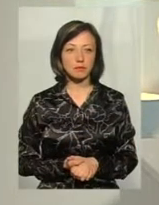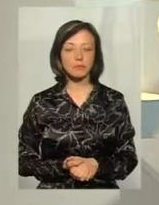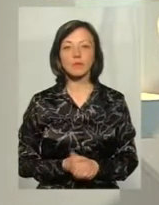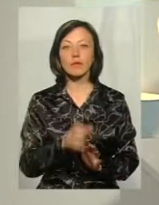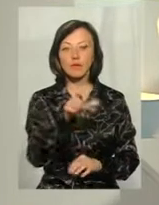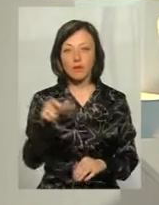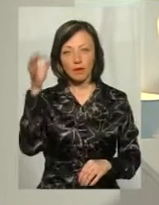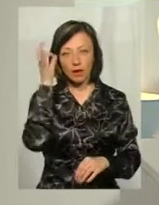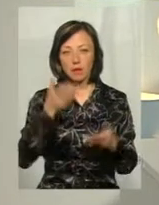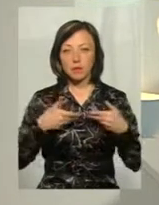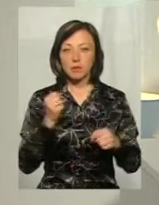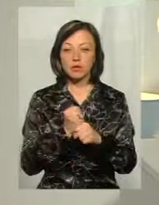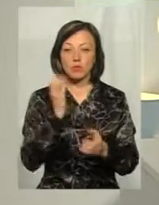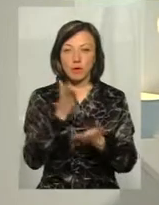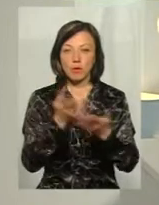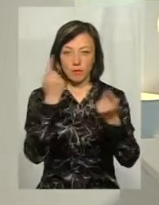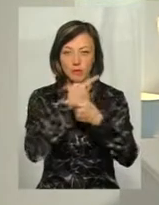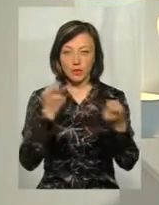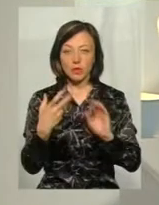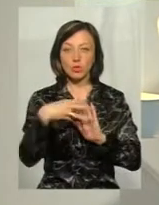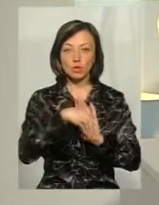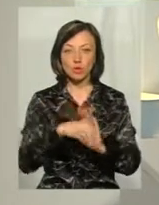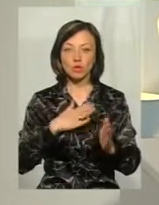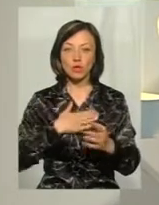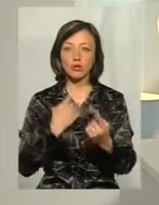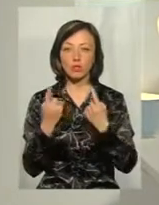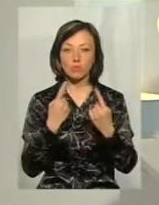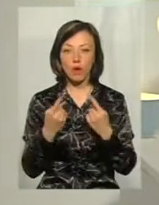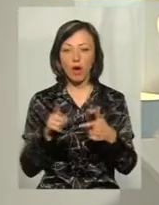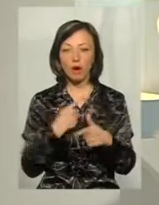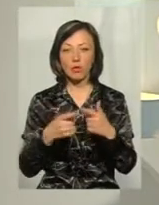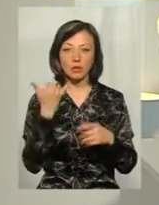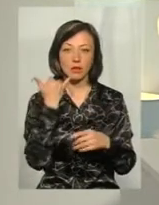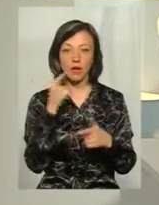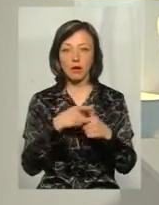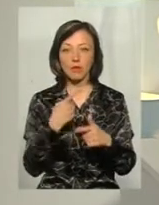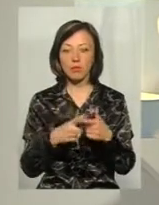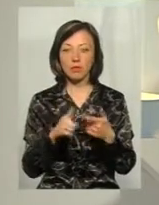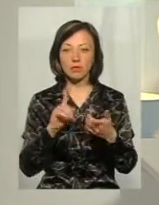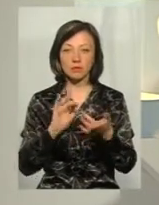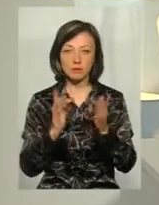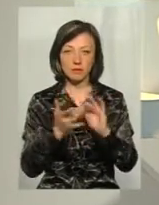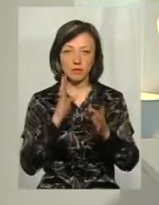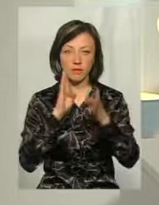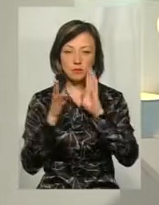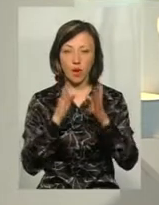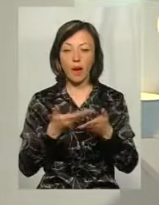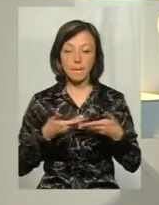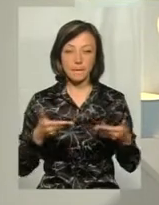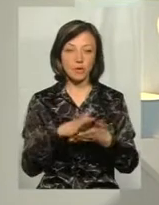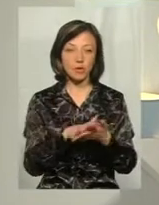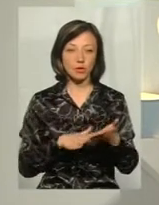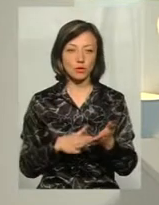Глядачам нагадую, що ми працюємо у прямому ефірі, тож долучайтесь до нашої розмови або телефоном, або у соцмережі Facebook. А ми